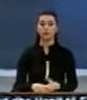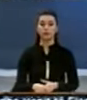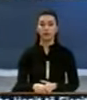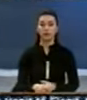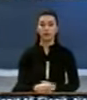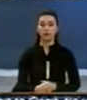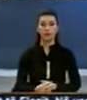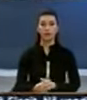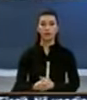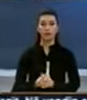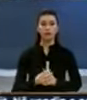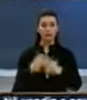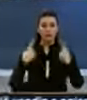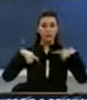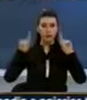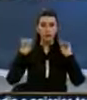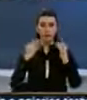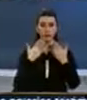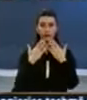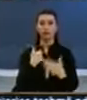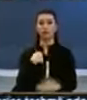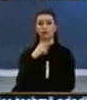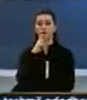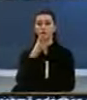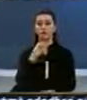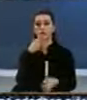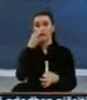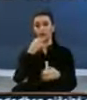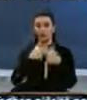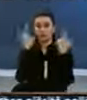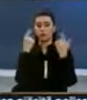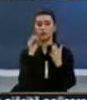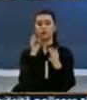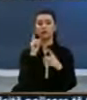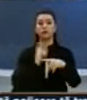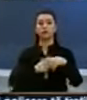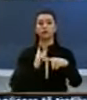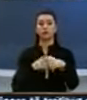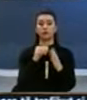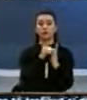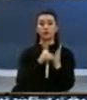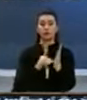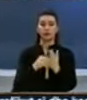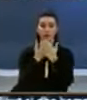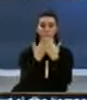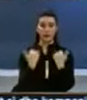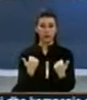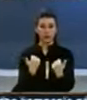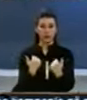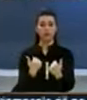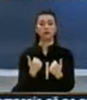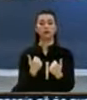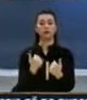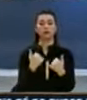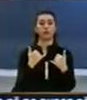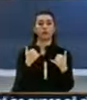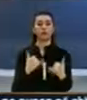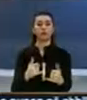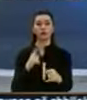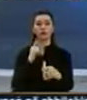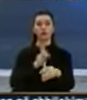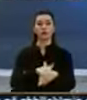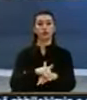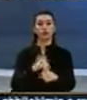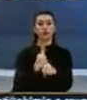Në seancën e kaluar ju thash që nuk i kam shënimet e komplete të kërkesave tuaja lidhur me statistikat në shërbimet